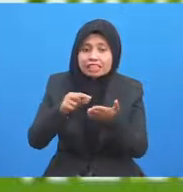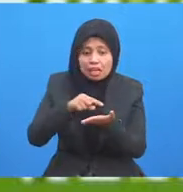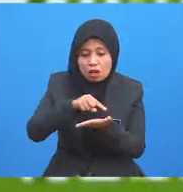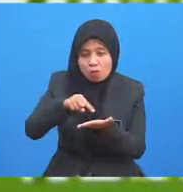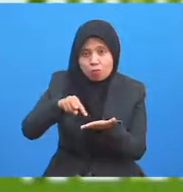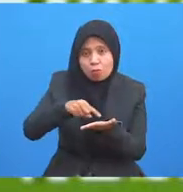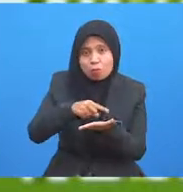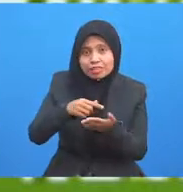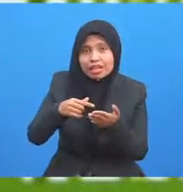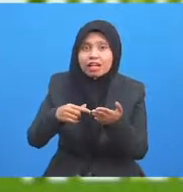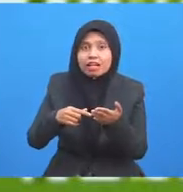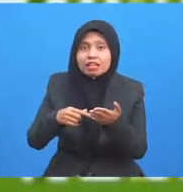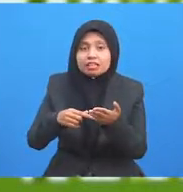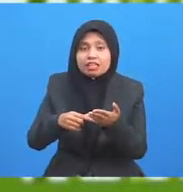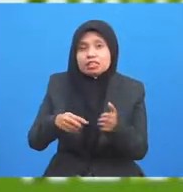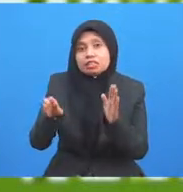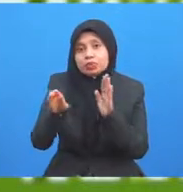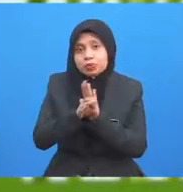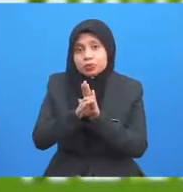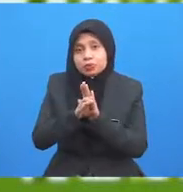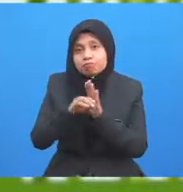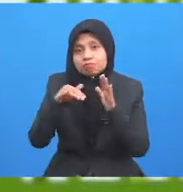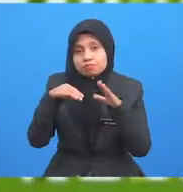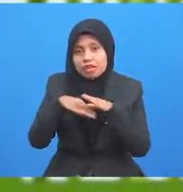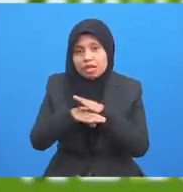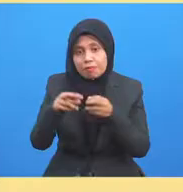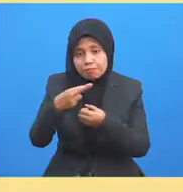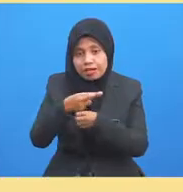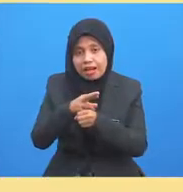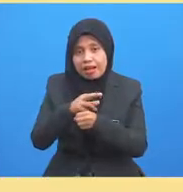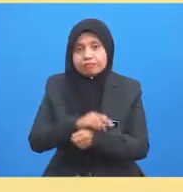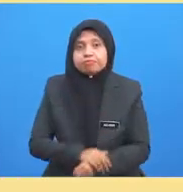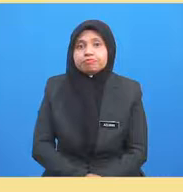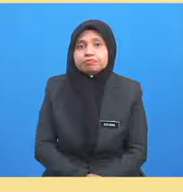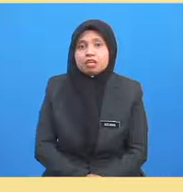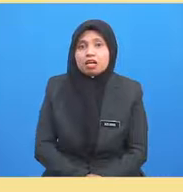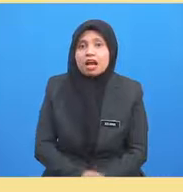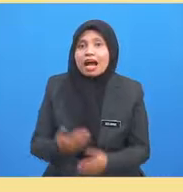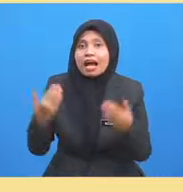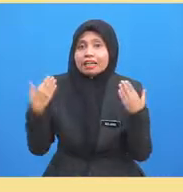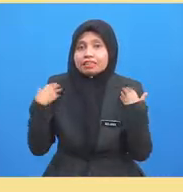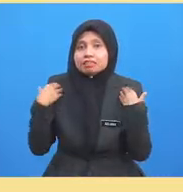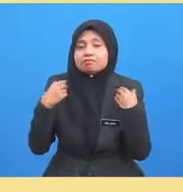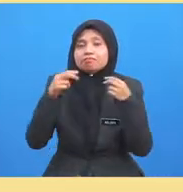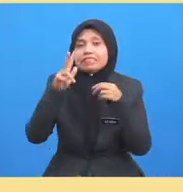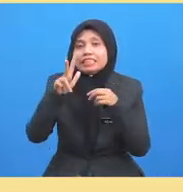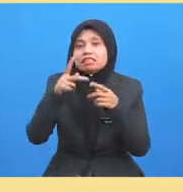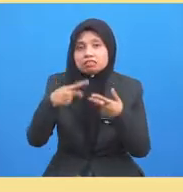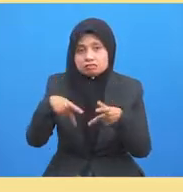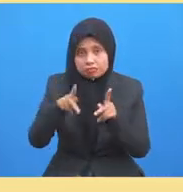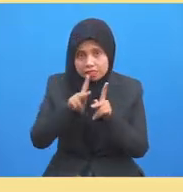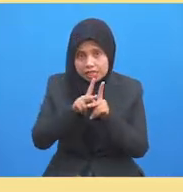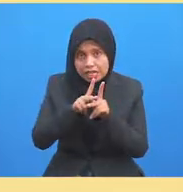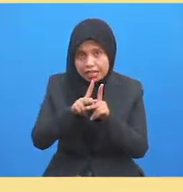olokan di dalam sesuatu proses reka ciptaan produk. terdapat tiga kepentingan utama